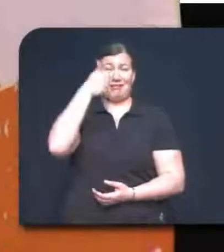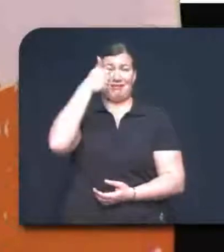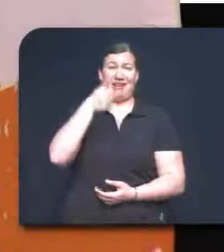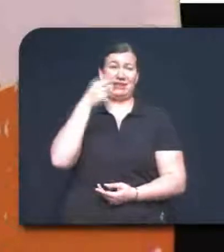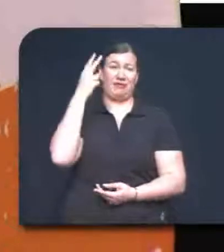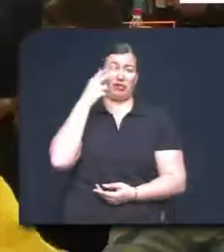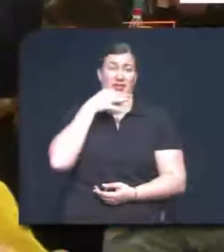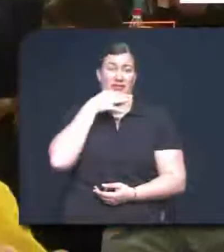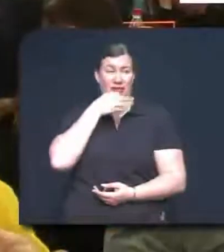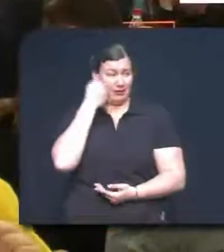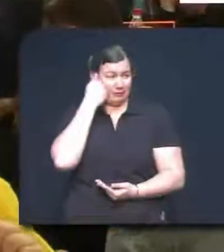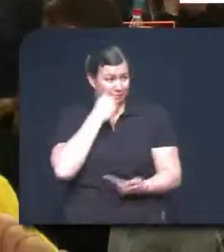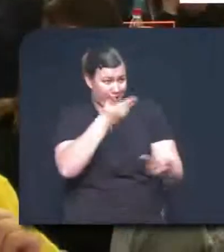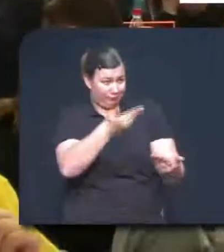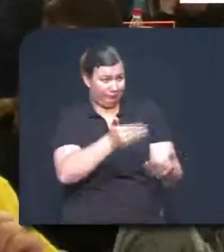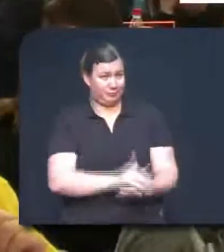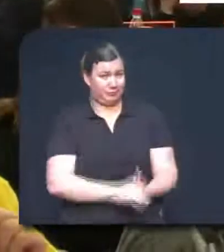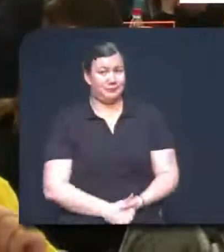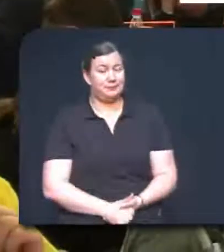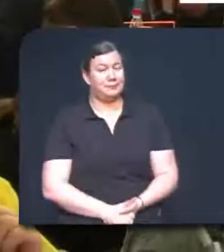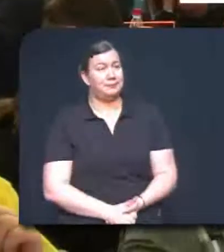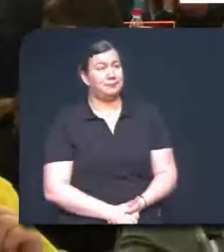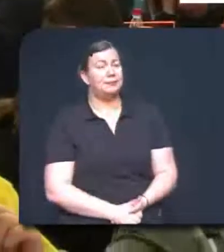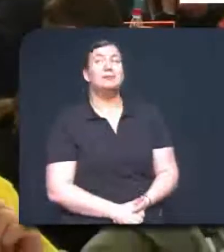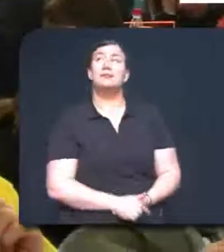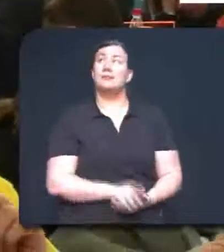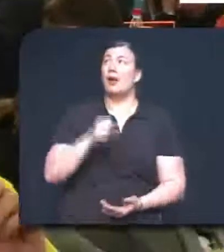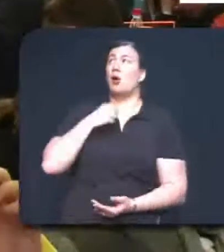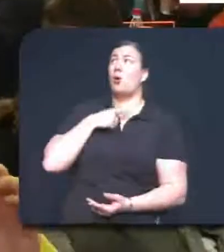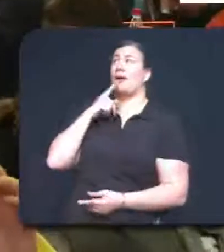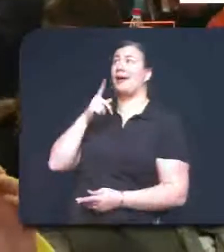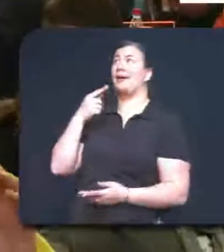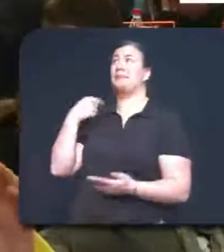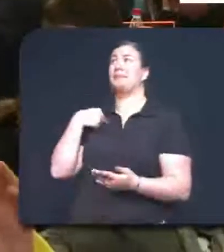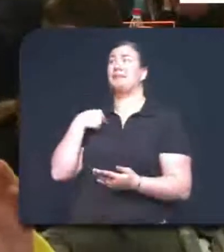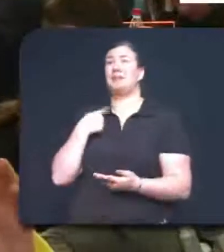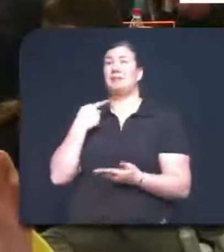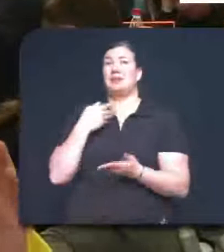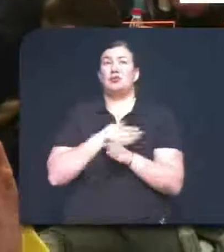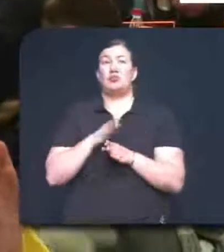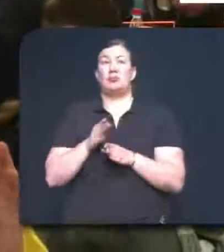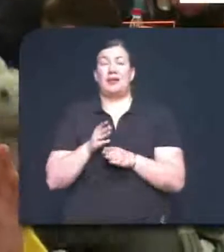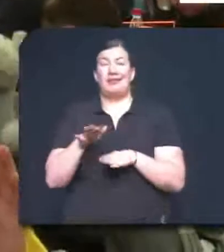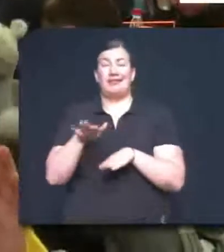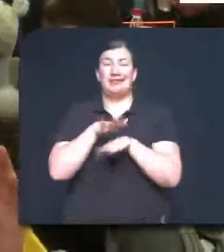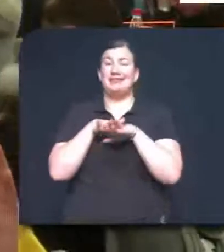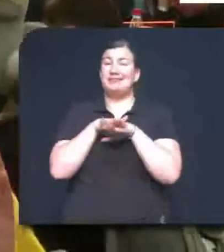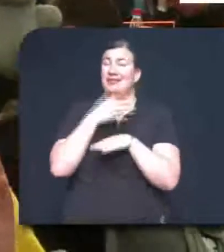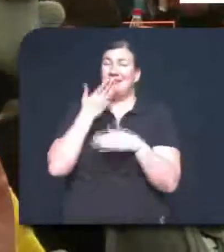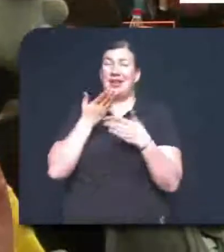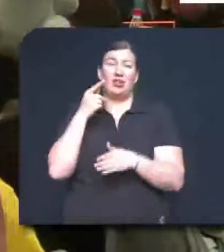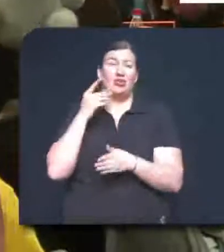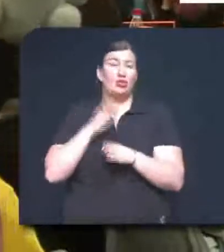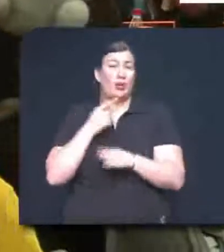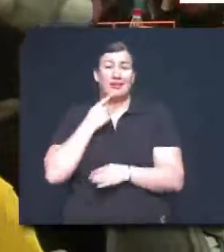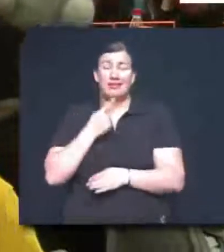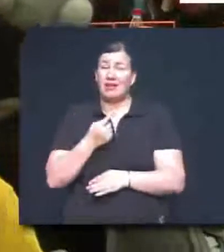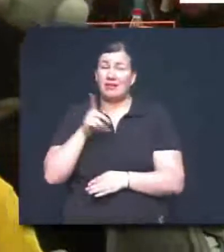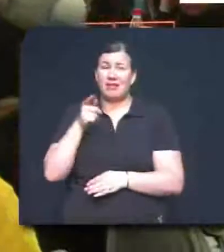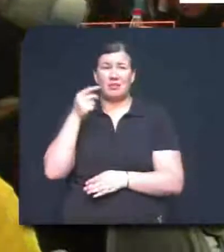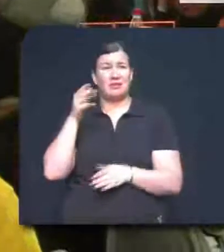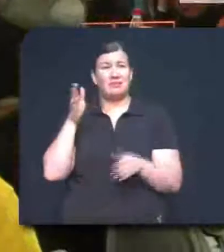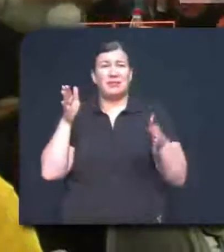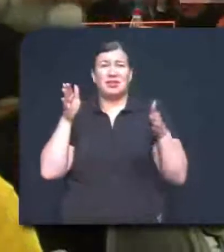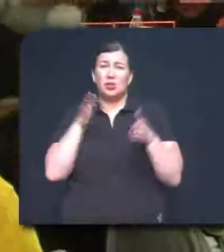Verständnisfrage bitte schön okay ich kann jetzt erst ein bisschen später rein deswegen entschuldige falls du es vielleicht schon gesagt hast aber